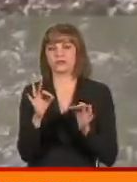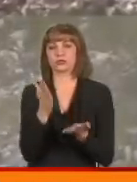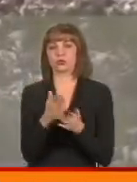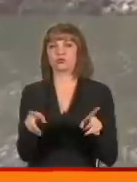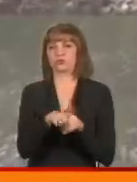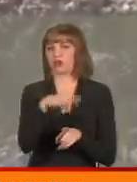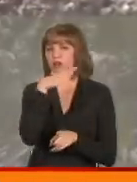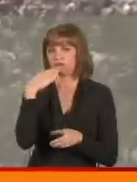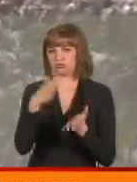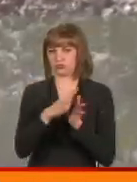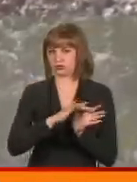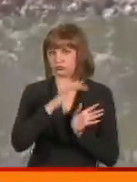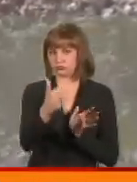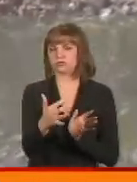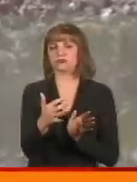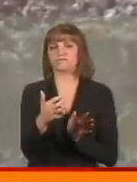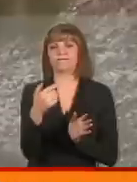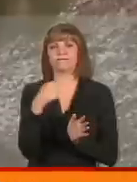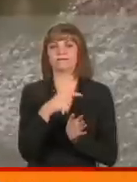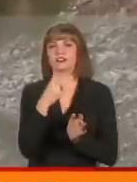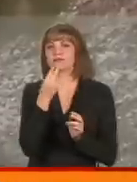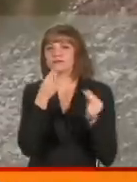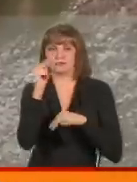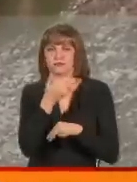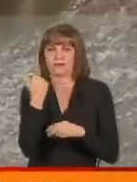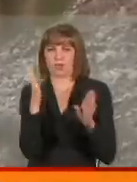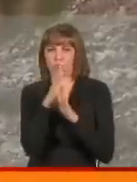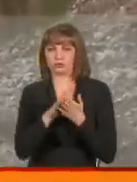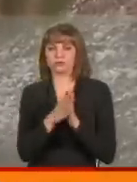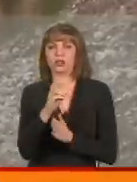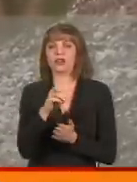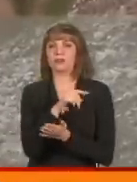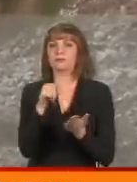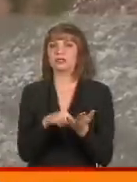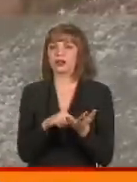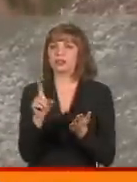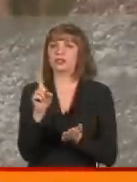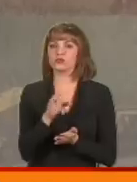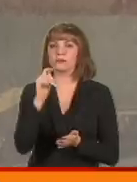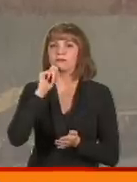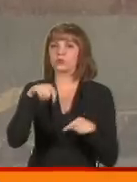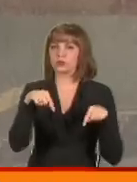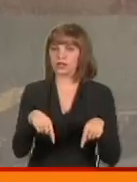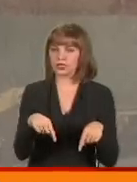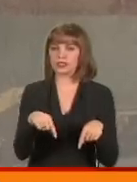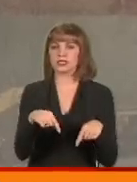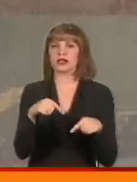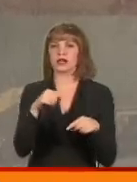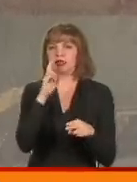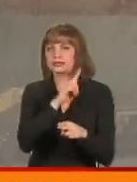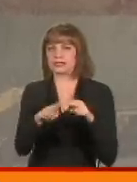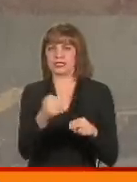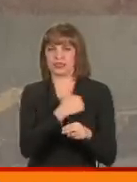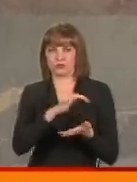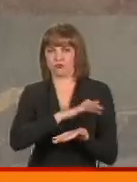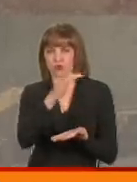такої кількості відходів, воно не покращує екологічну ситуацію. Але питання в тому, щоб в Україні там зникли полігони, і